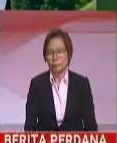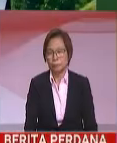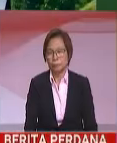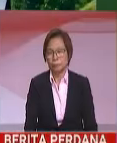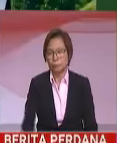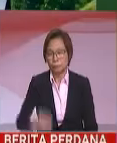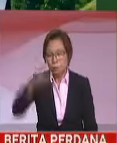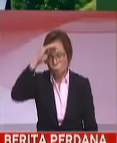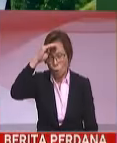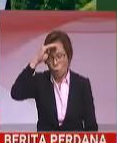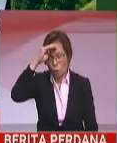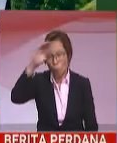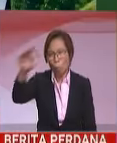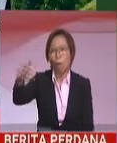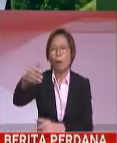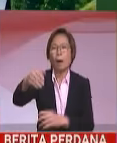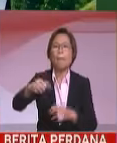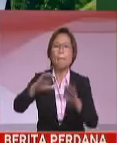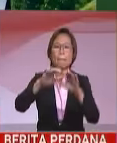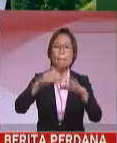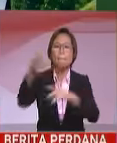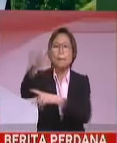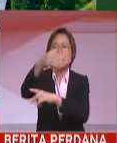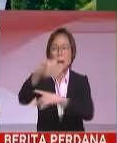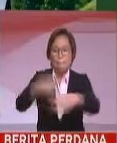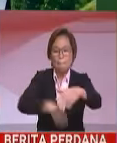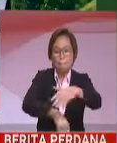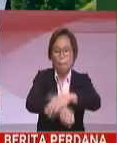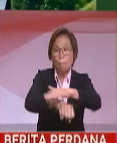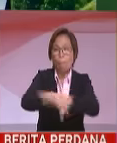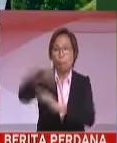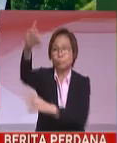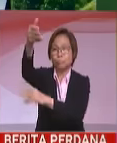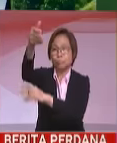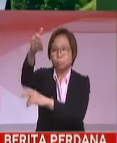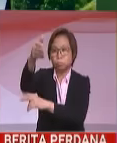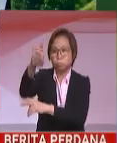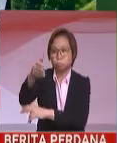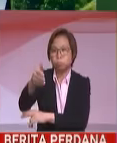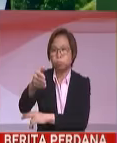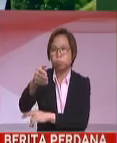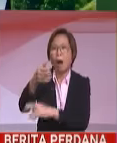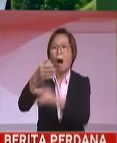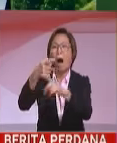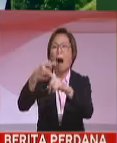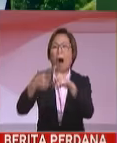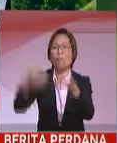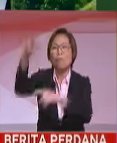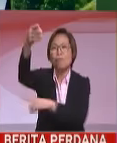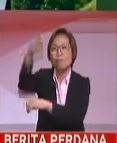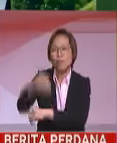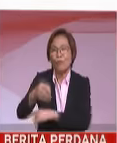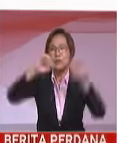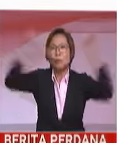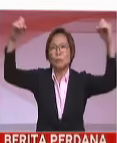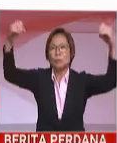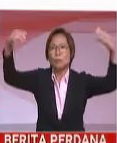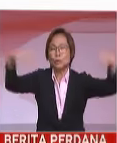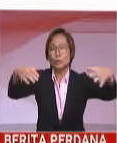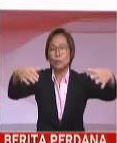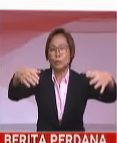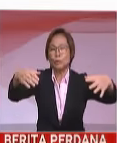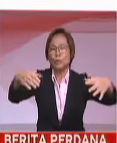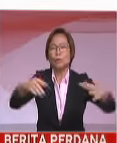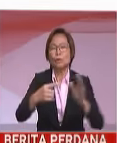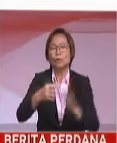Sementara itu, di Johor, bendera Kelab Bola Sepak Johor Darul Ta'zim JDT diturunkan separuh tiang di Stadium Sultan Ibrahim